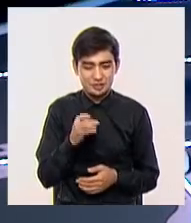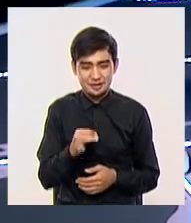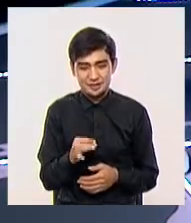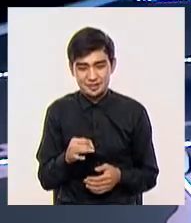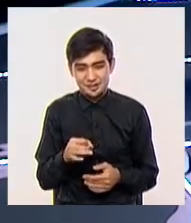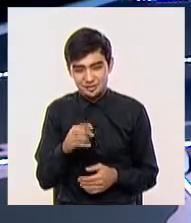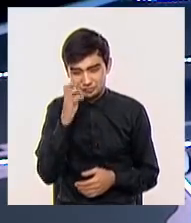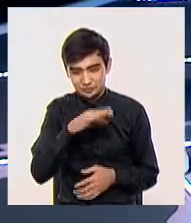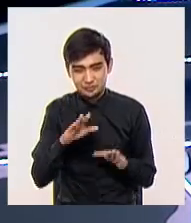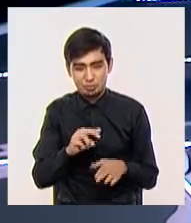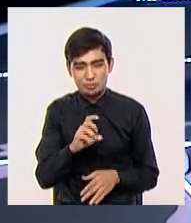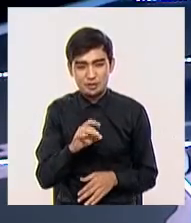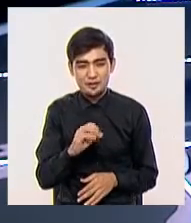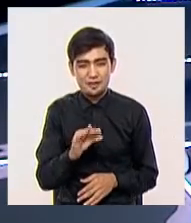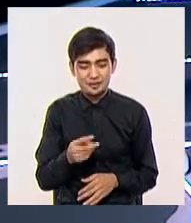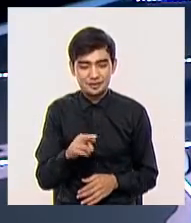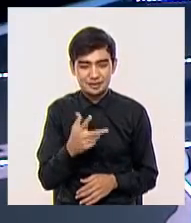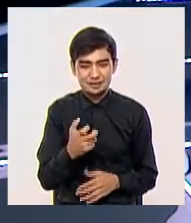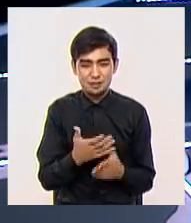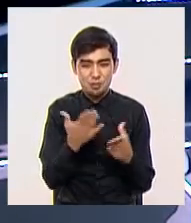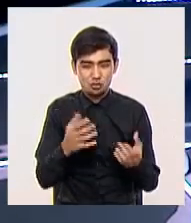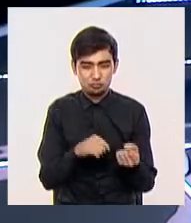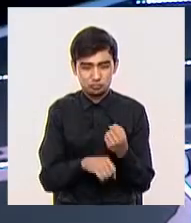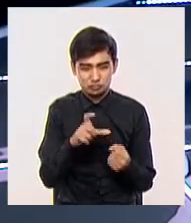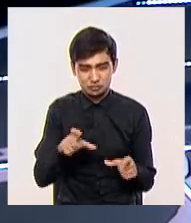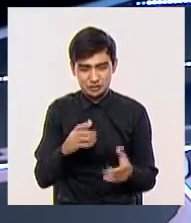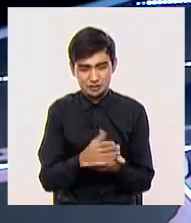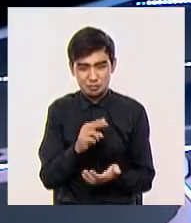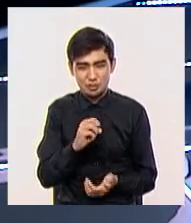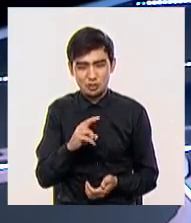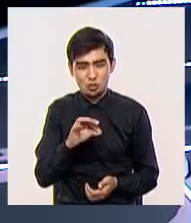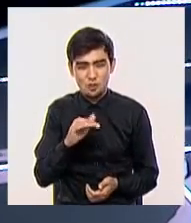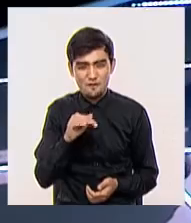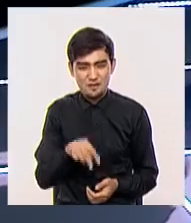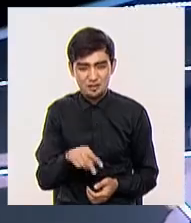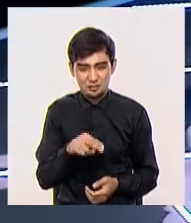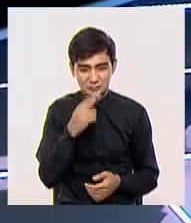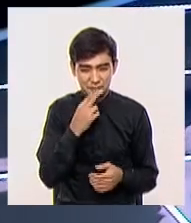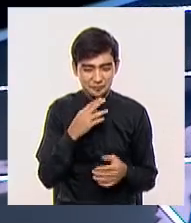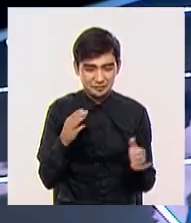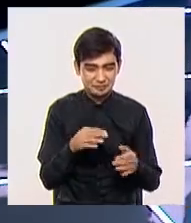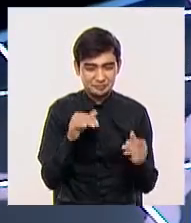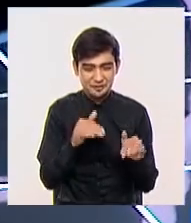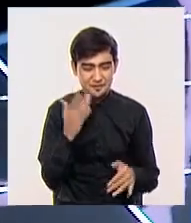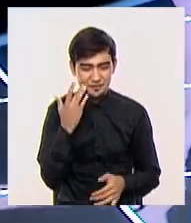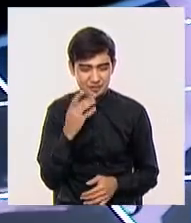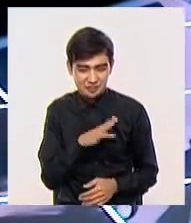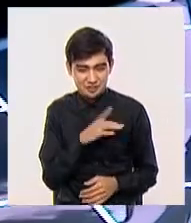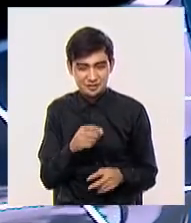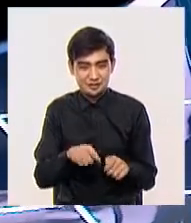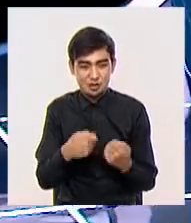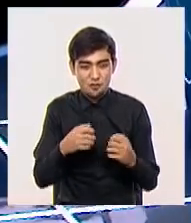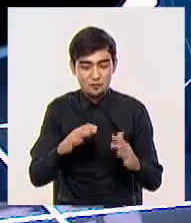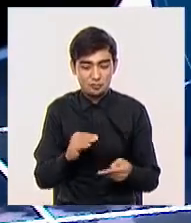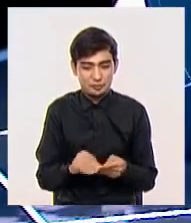Елімізде пробация қызметінің есебінде тұрған 300-ге жуық педофил бар. Егер олар шартты жазаны өтеу тәртібін бұзса, сол білезіктер